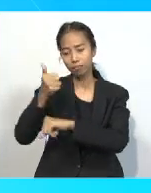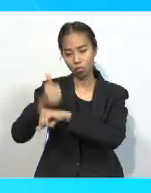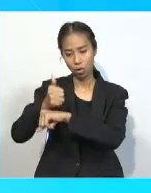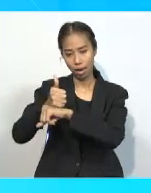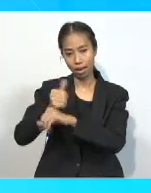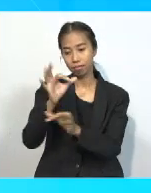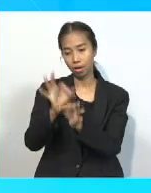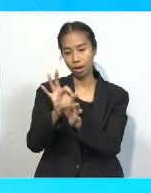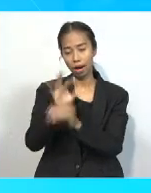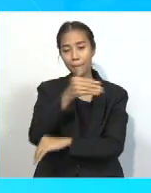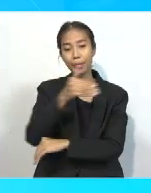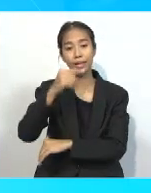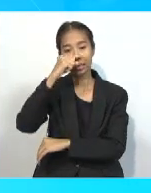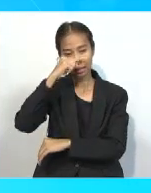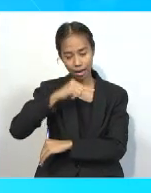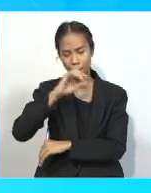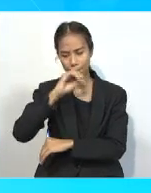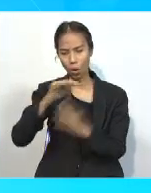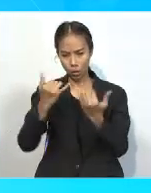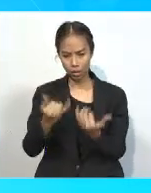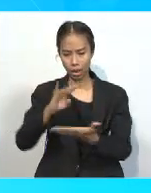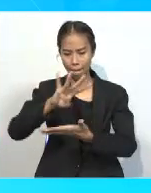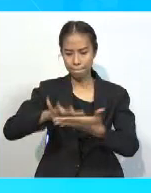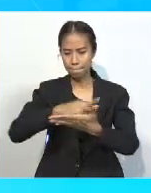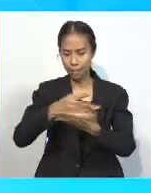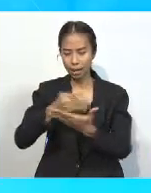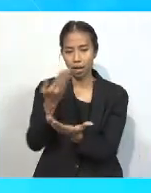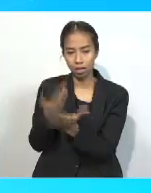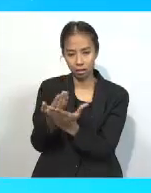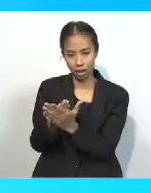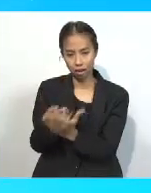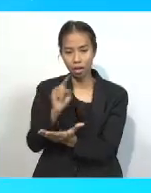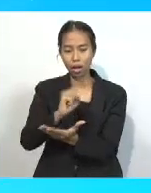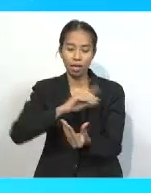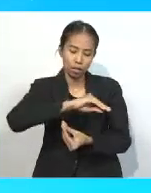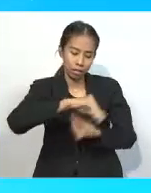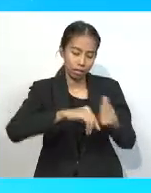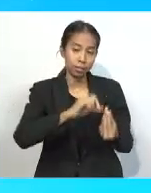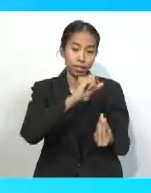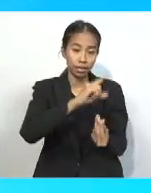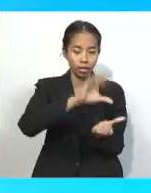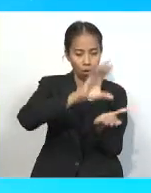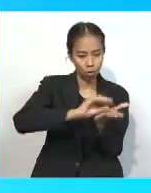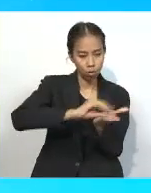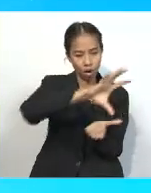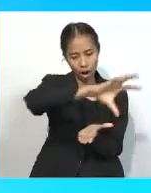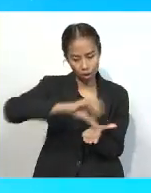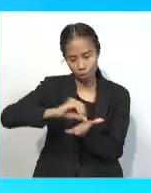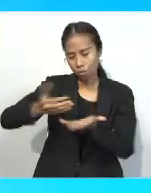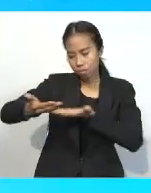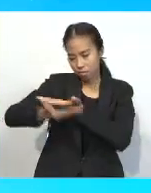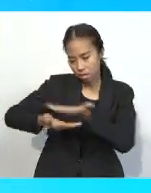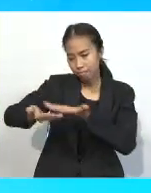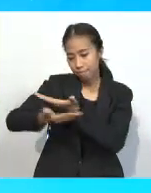ท่านก็ยืนยันว่าการตัดสินนโยบายการเงินจะพิจารณาจากข้อมูลเศรษฐกิจในแต่ละช่วงเวลาซึ่งปัจ